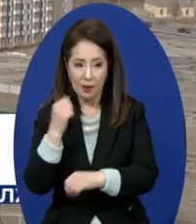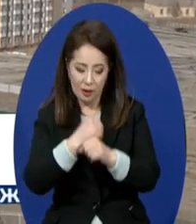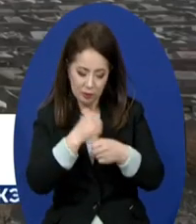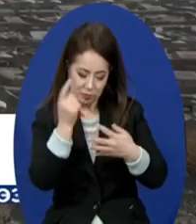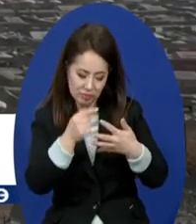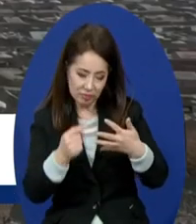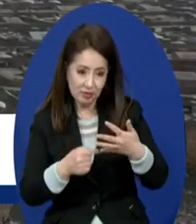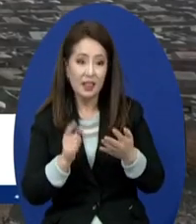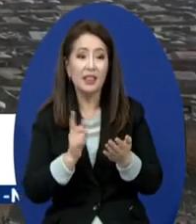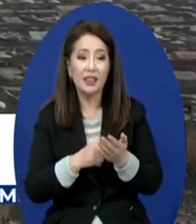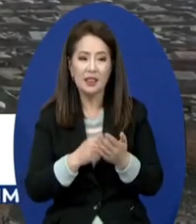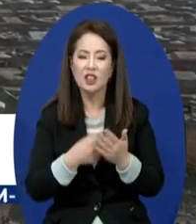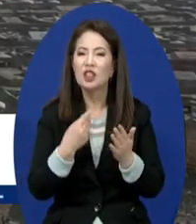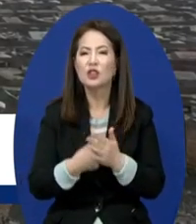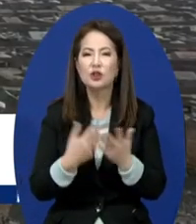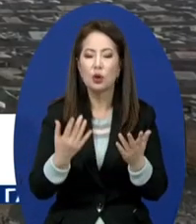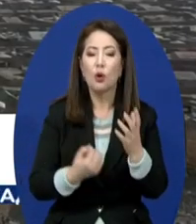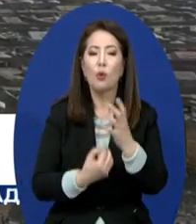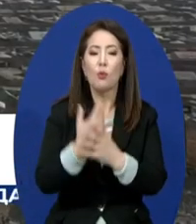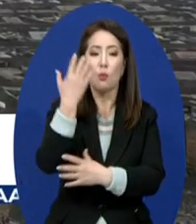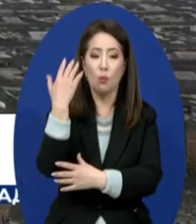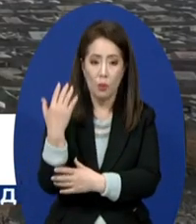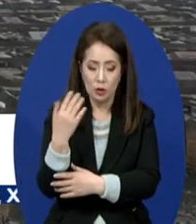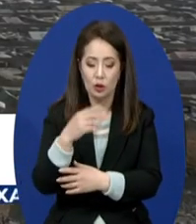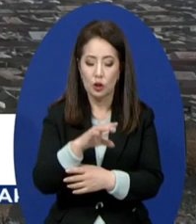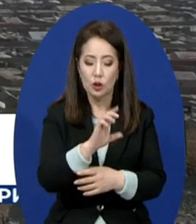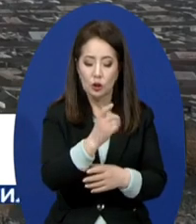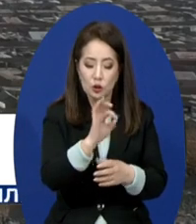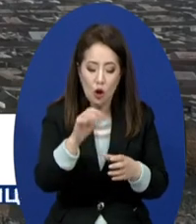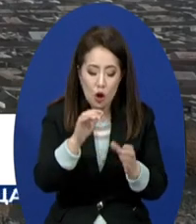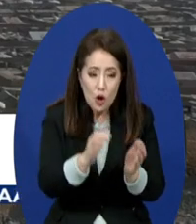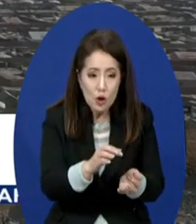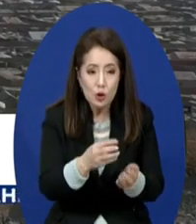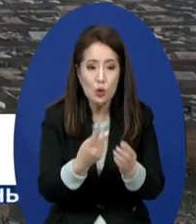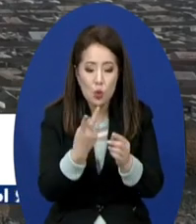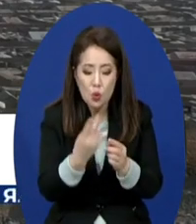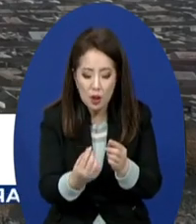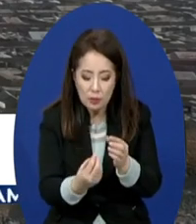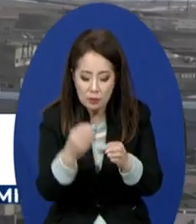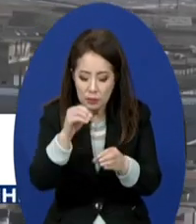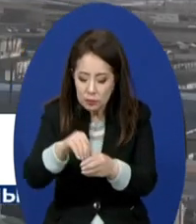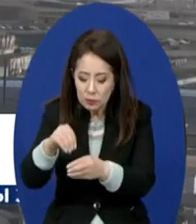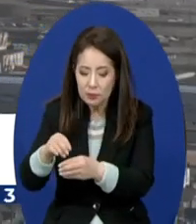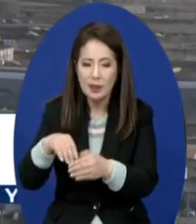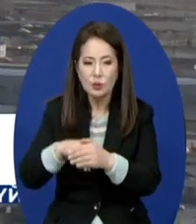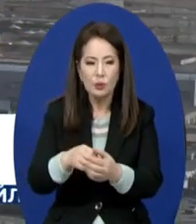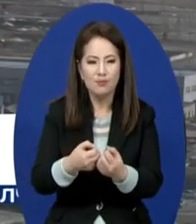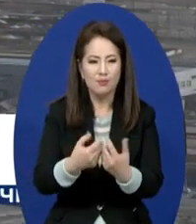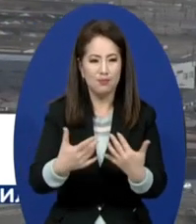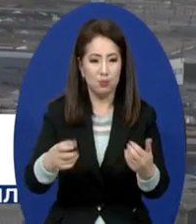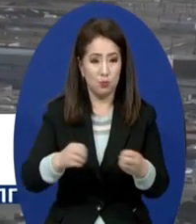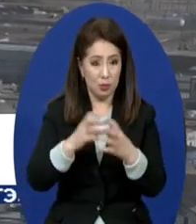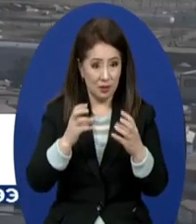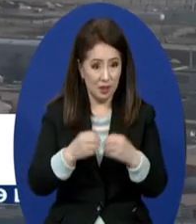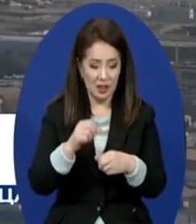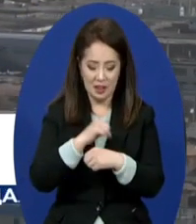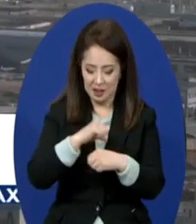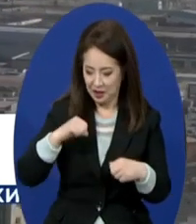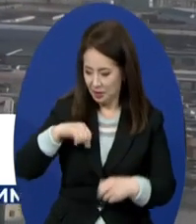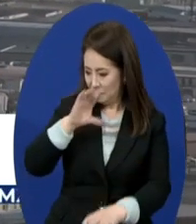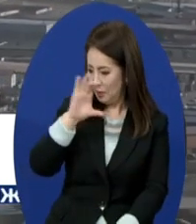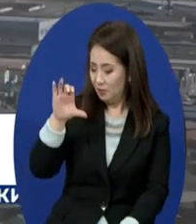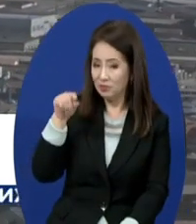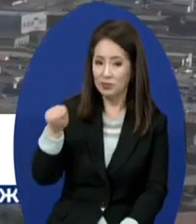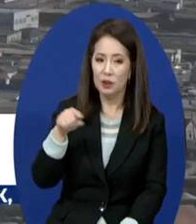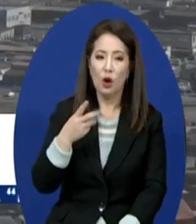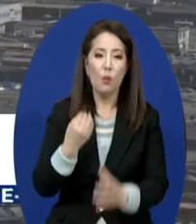зүйлс шаардлагатай. Болвол мод, сөөгийн үр, тайрц, суулгацын нөөц бүрдүүлэх. Иргэн аж ахуй нэгж байгуулахыг мод тарих